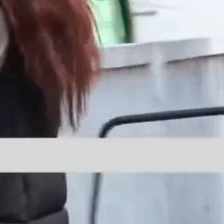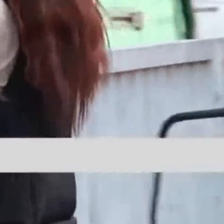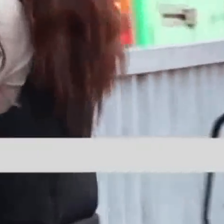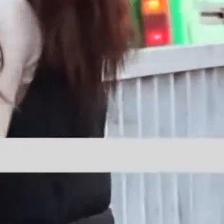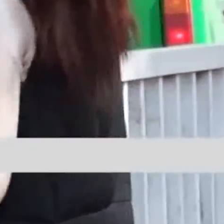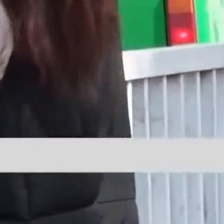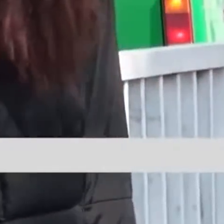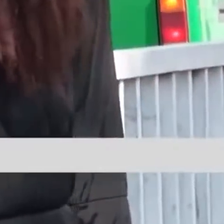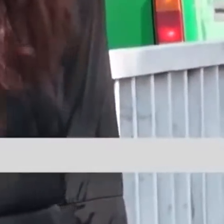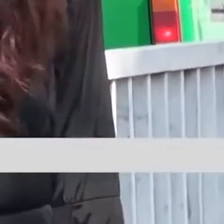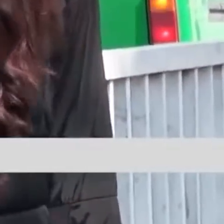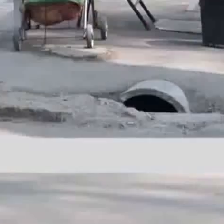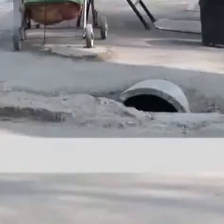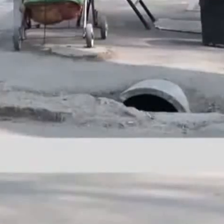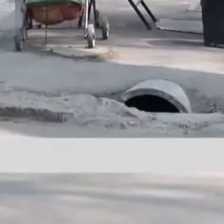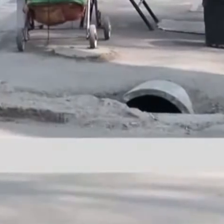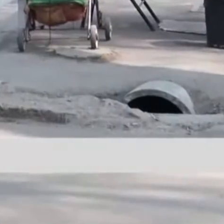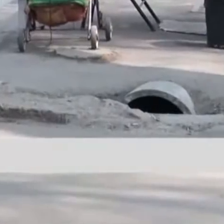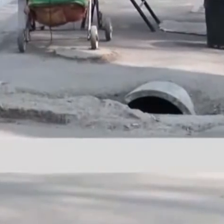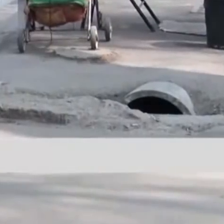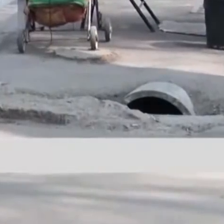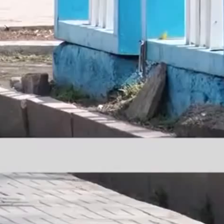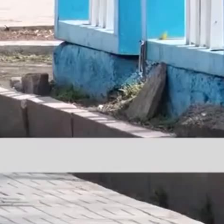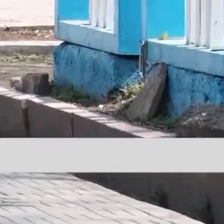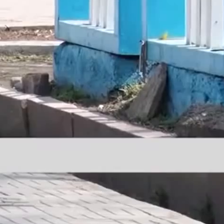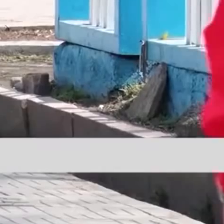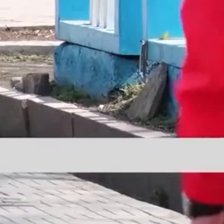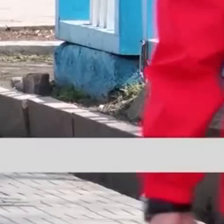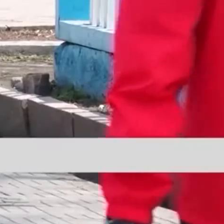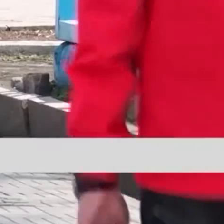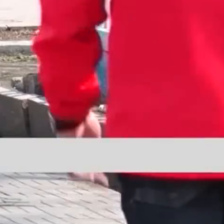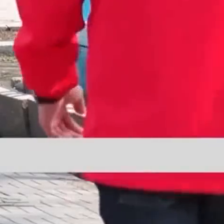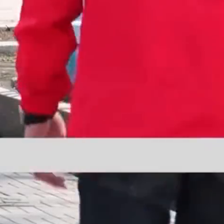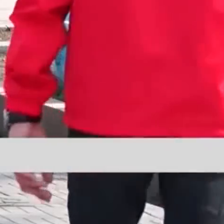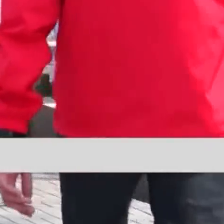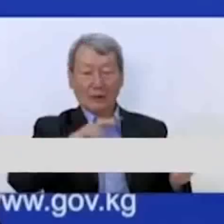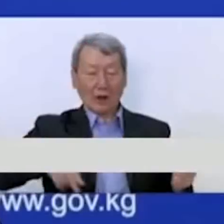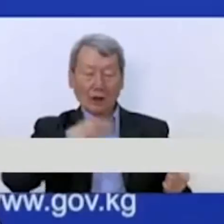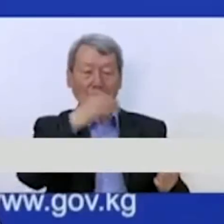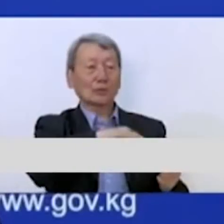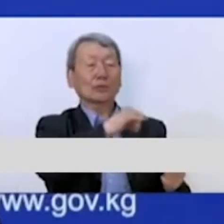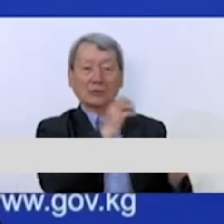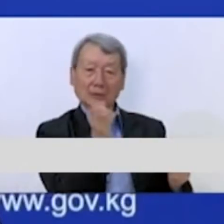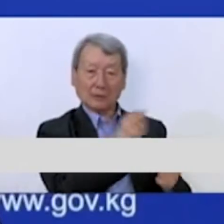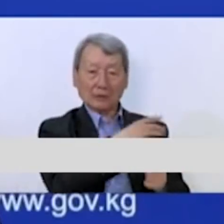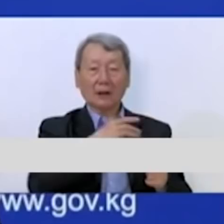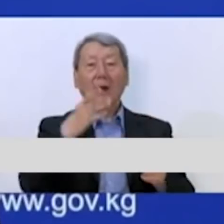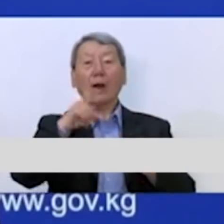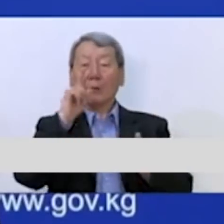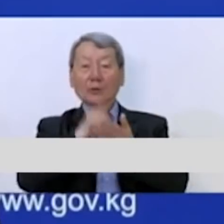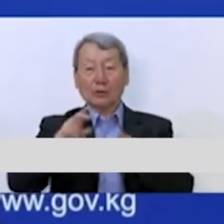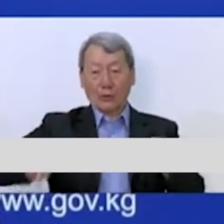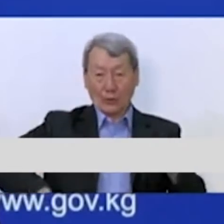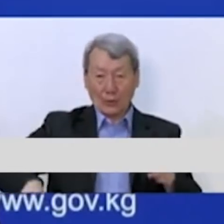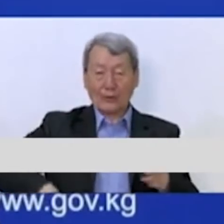тазасын тагынуу талап кылынат. Ал эми ишкананын жетекчиси колдонулган беткаптарды утилизация кылып туруусу керек. Кроме этого,